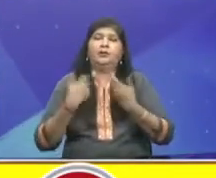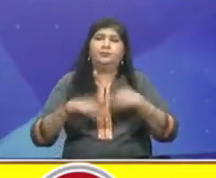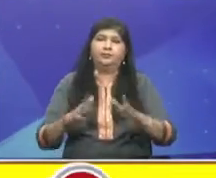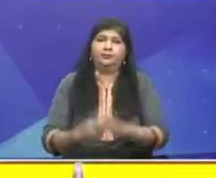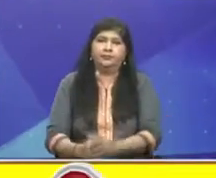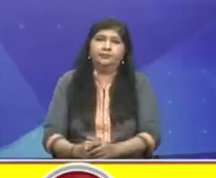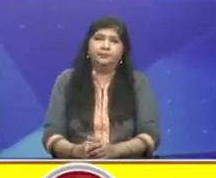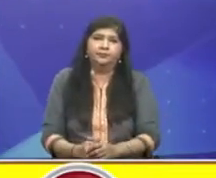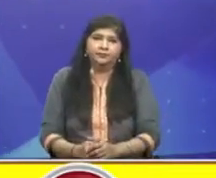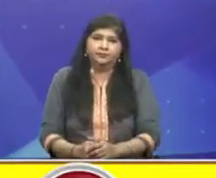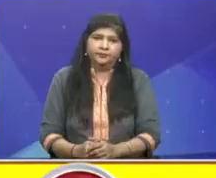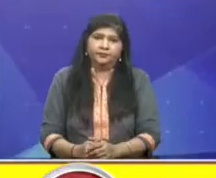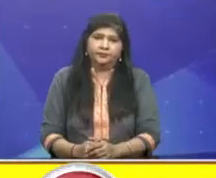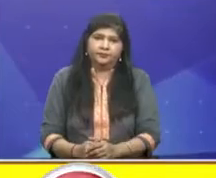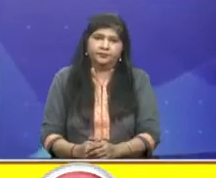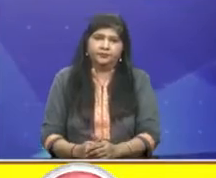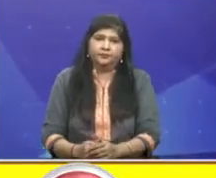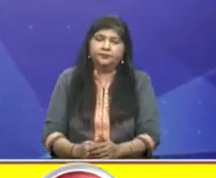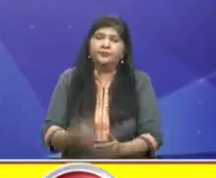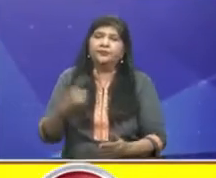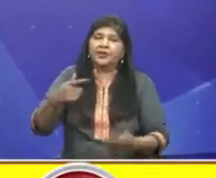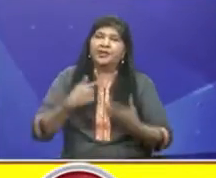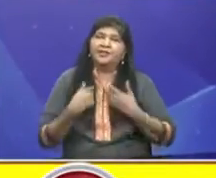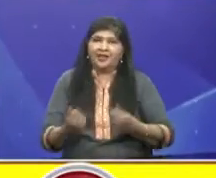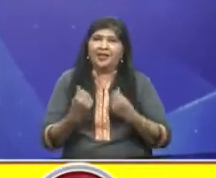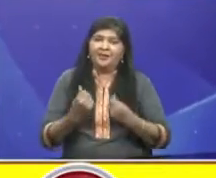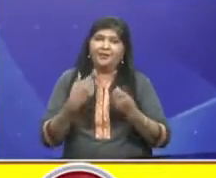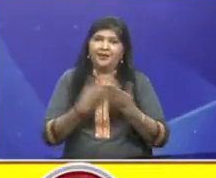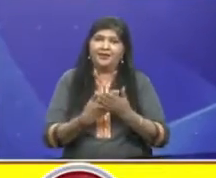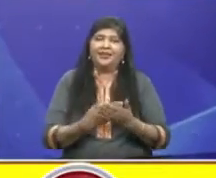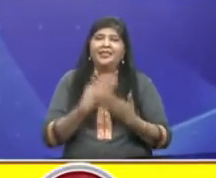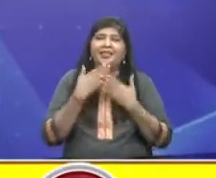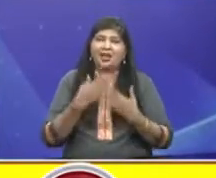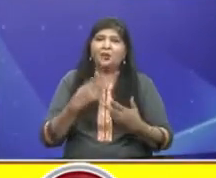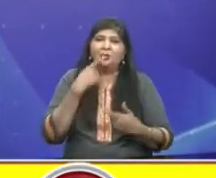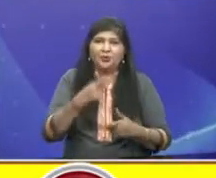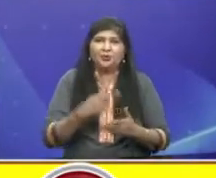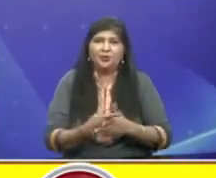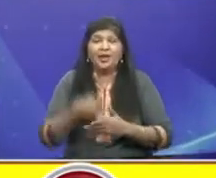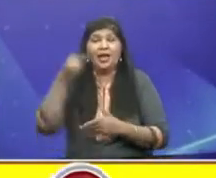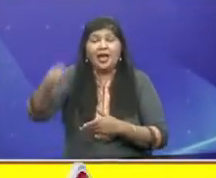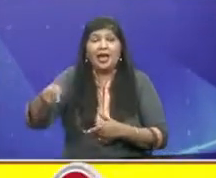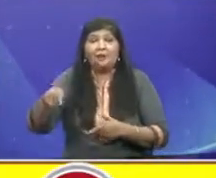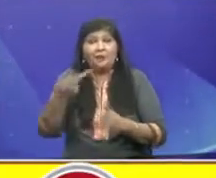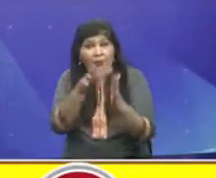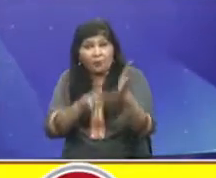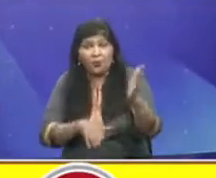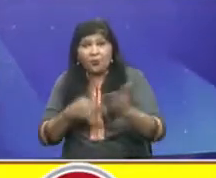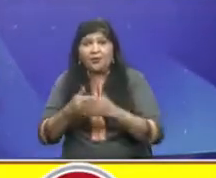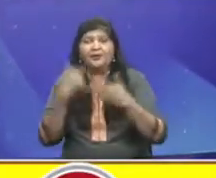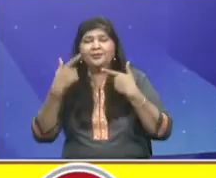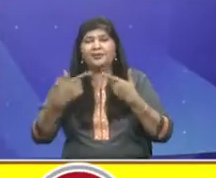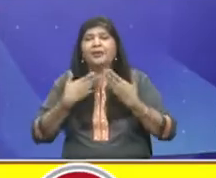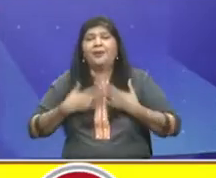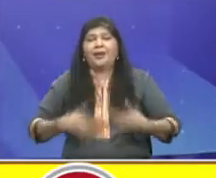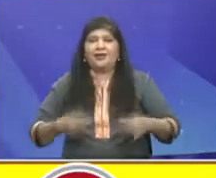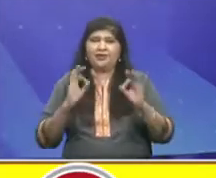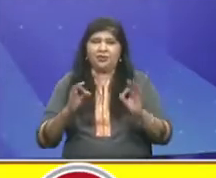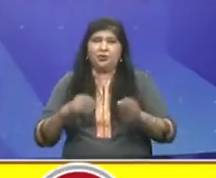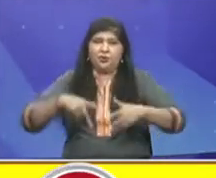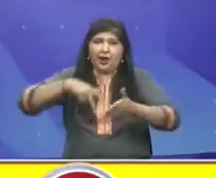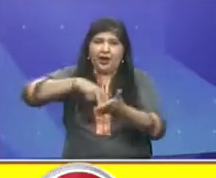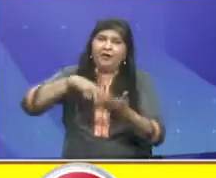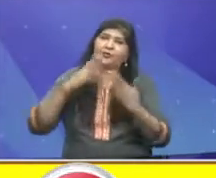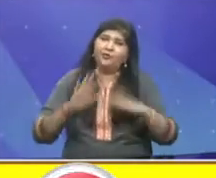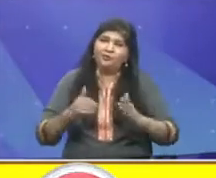का कार्ड आपको सचमुच में आयुष्मान बना दिया। बहुत बहुत धन्यवाद। आपकी योजना की वजह से ठीक हो गई, अपने पैरों पे खड़ी